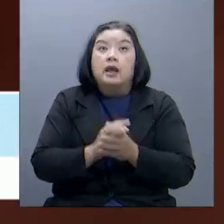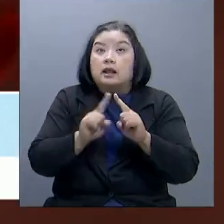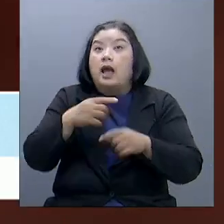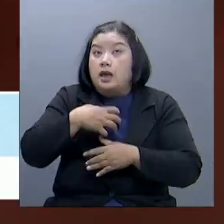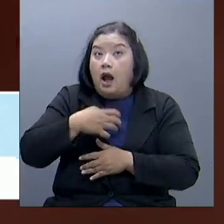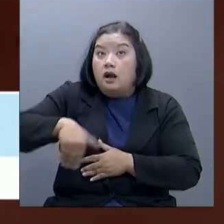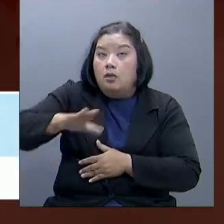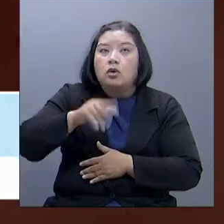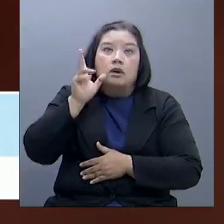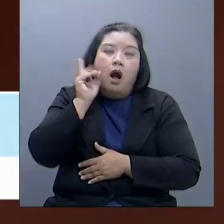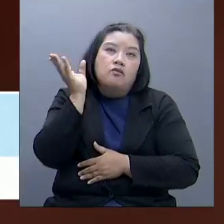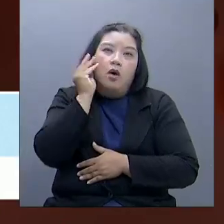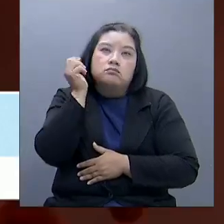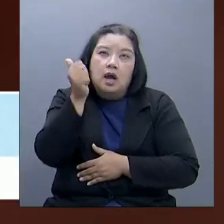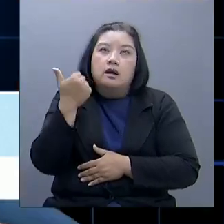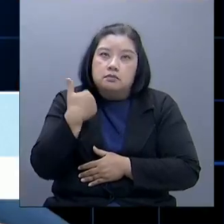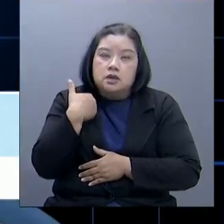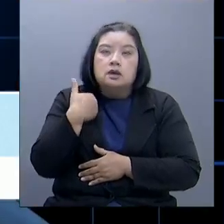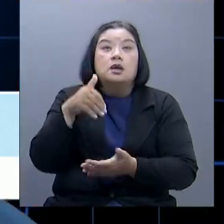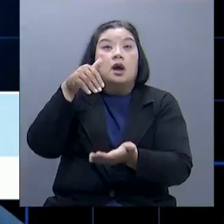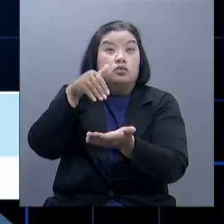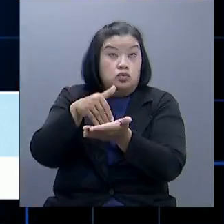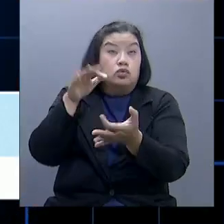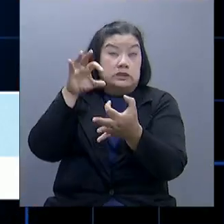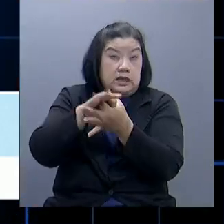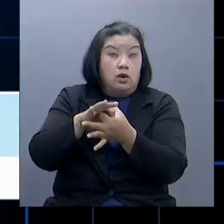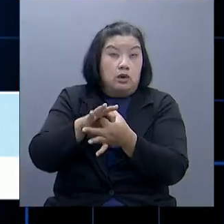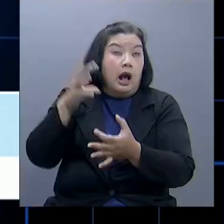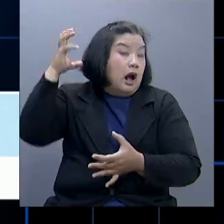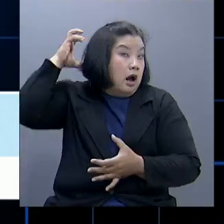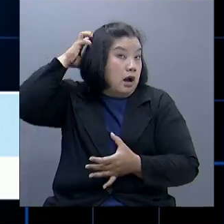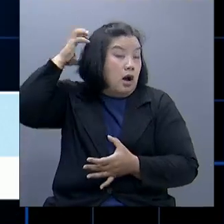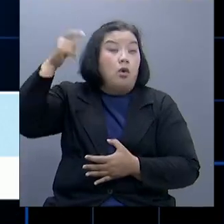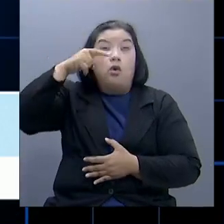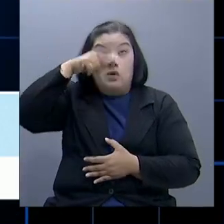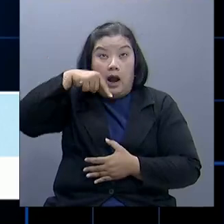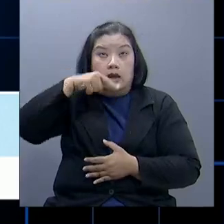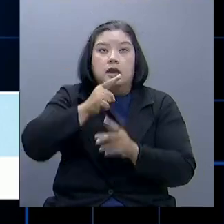ถาบันประสาทวิทยากรมการแพทย์ติดตามได้เลยค่ะที่เว็บไซต์